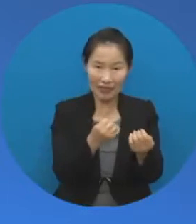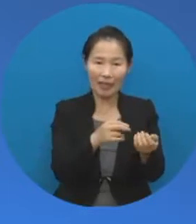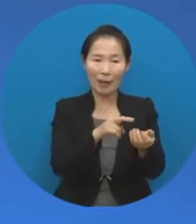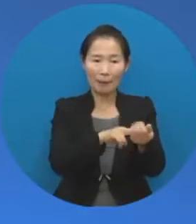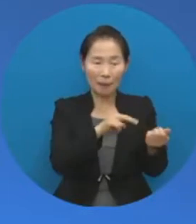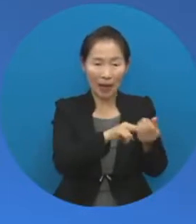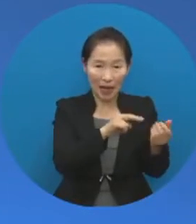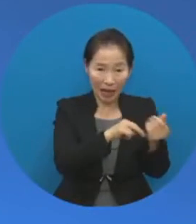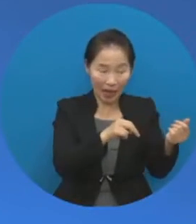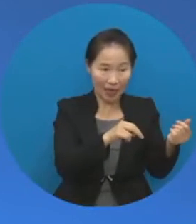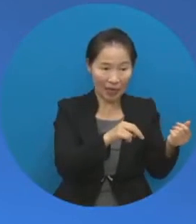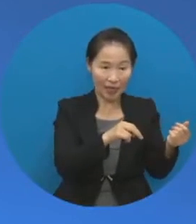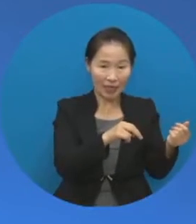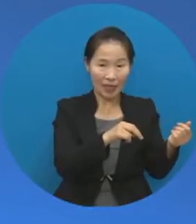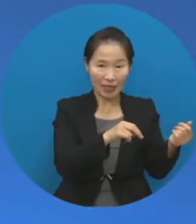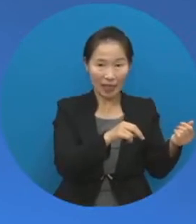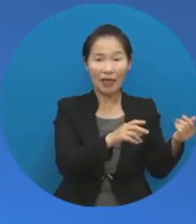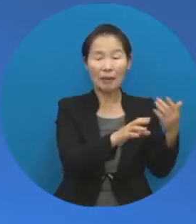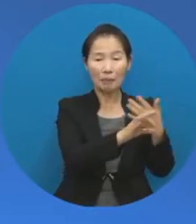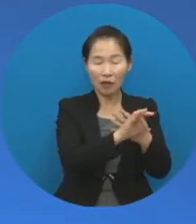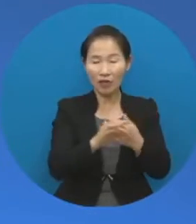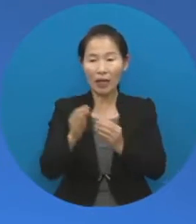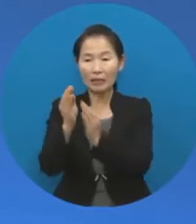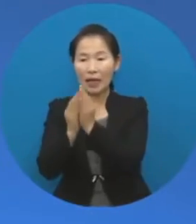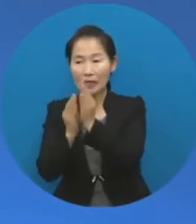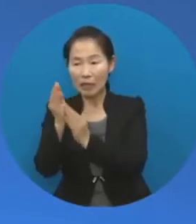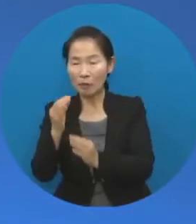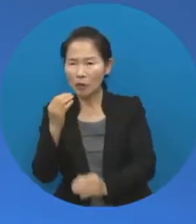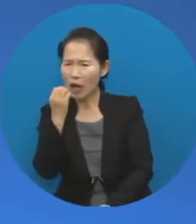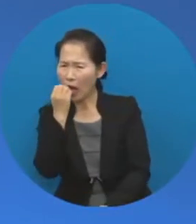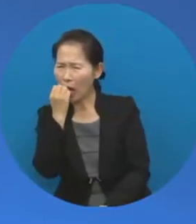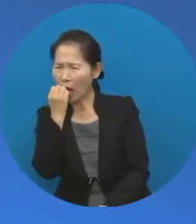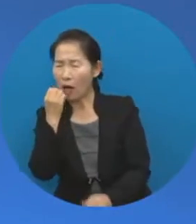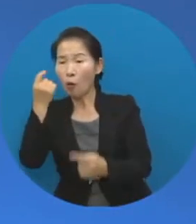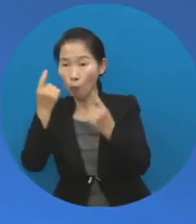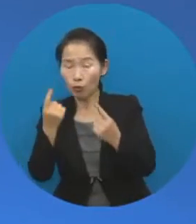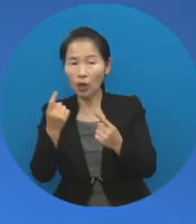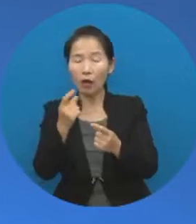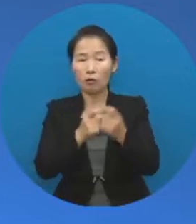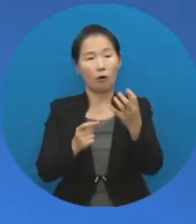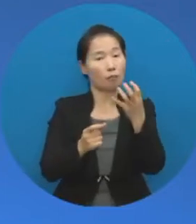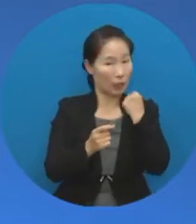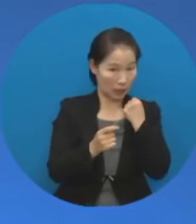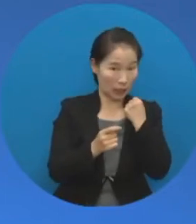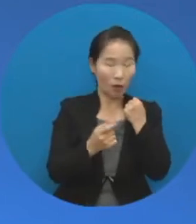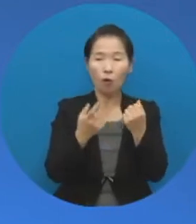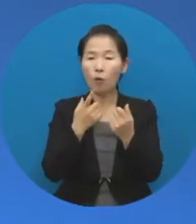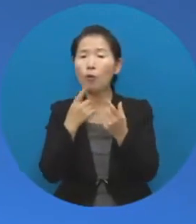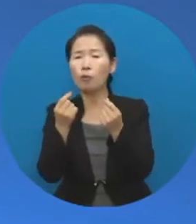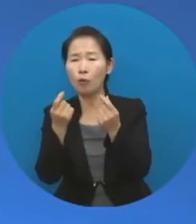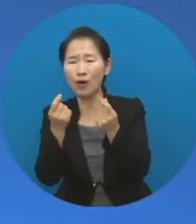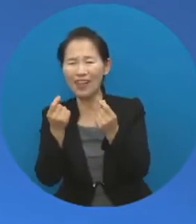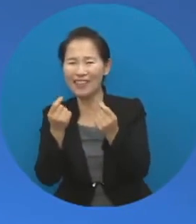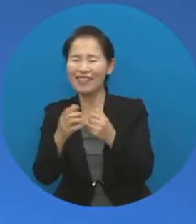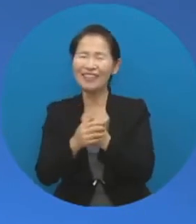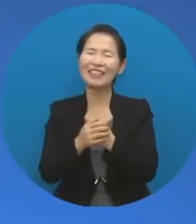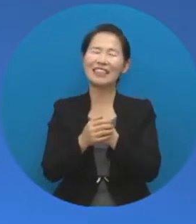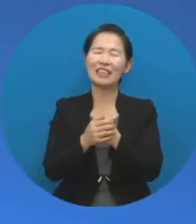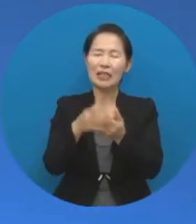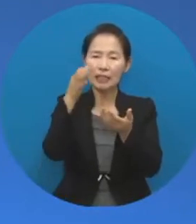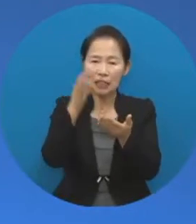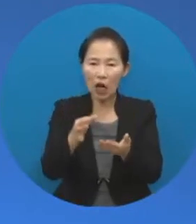하나 파는 것보다 아이스크림을 팔아서 수익이 더 많이 나는 거죠. 그래서 하나님이 그 아이디어를 주셔서 정말 저가로 입찰을